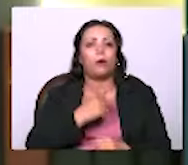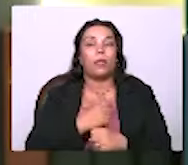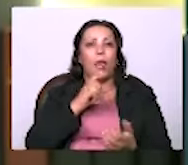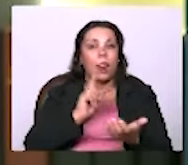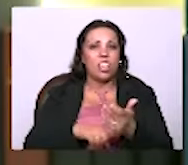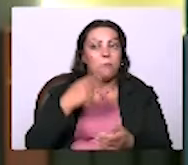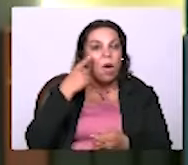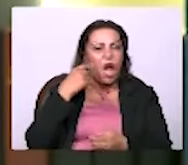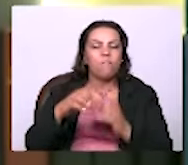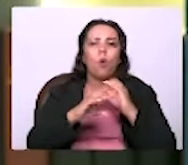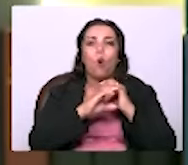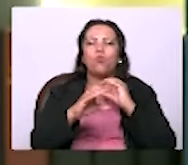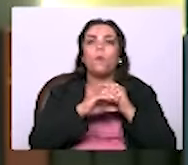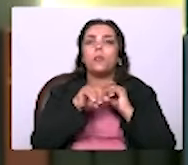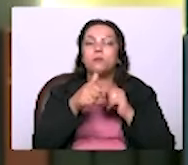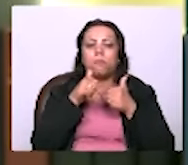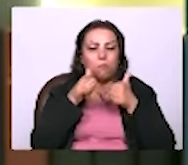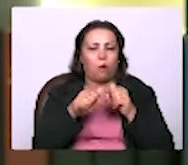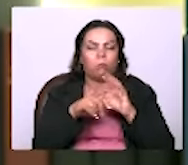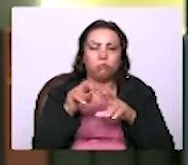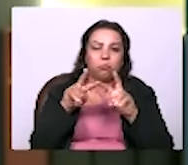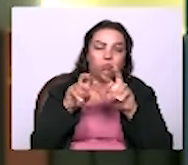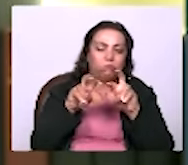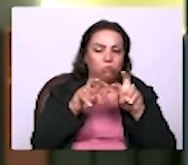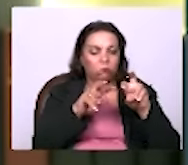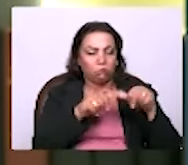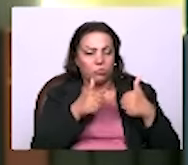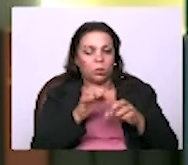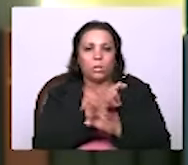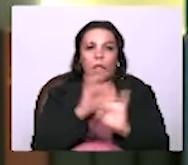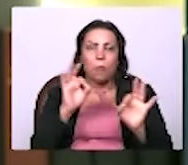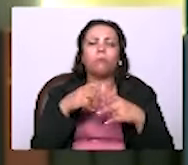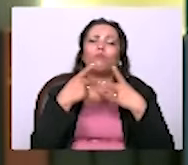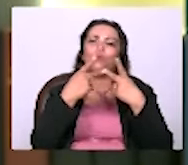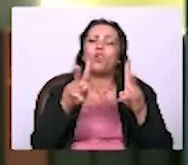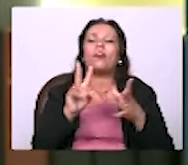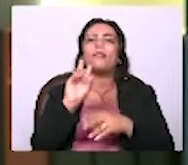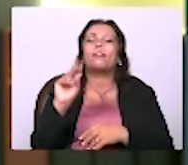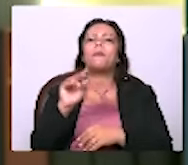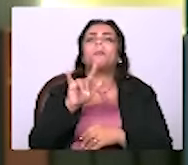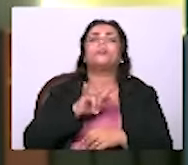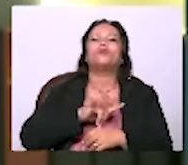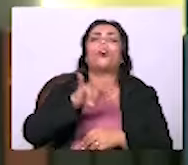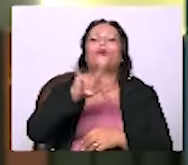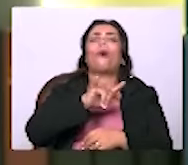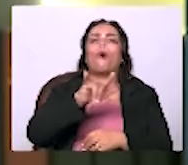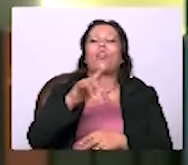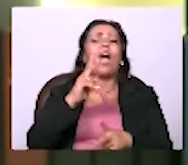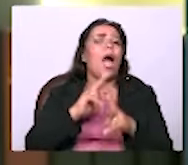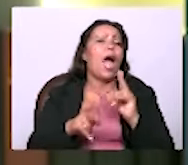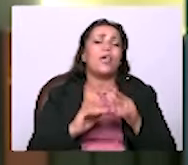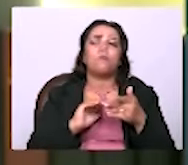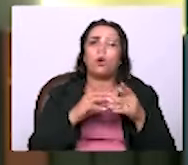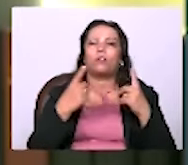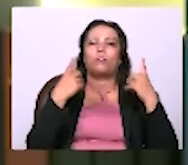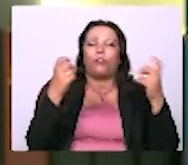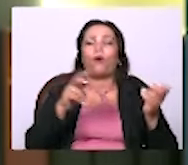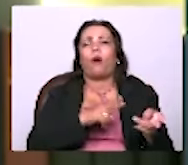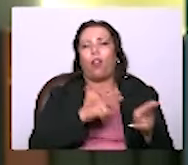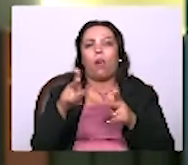عارف الاتوبيس ده قبل ما يطلع بيتعمل له اشيك عليه زي الطياره كده زي اي وسيله انتقال لازم